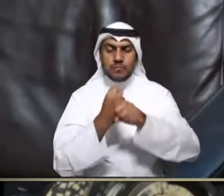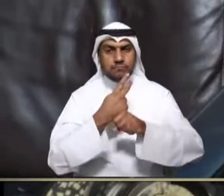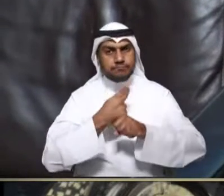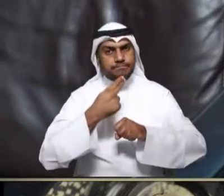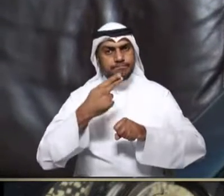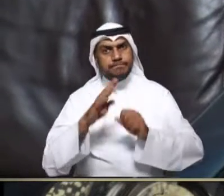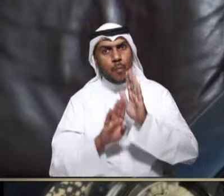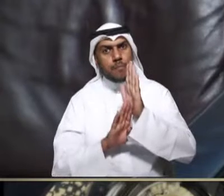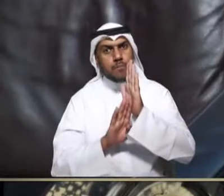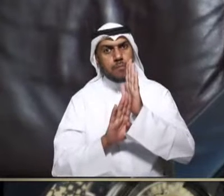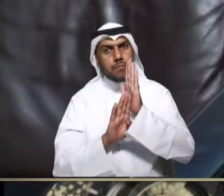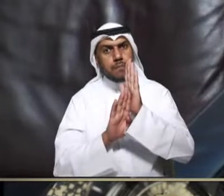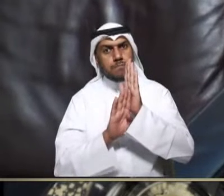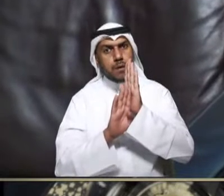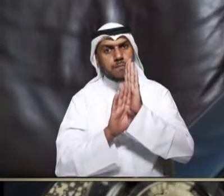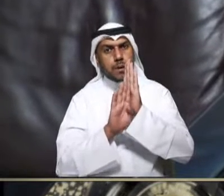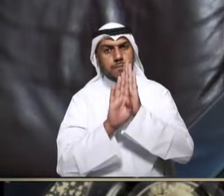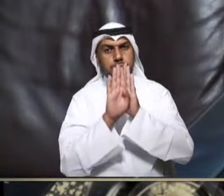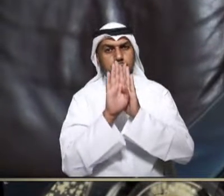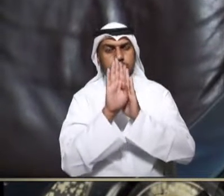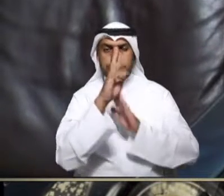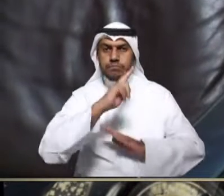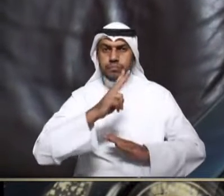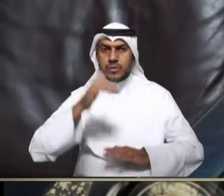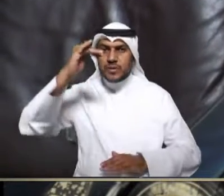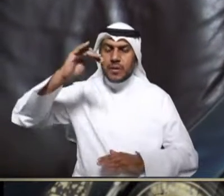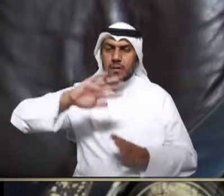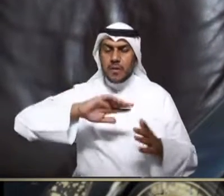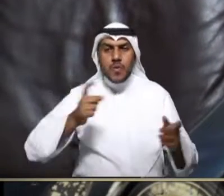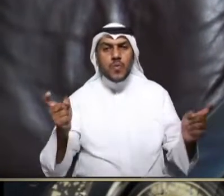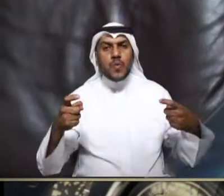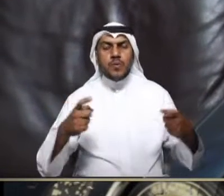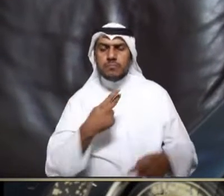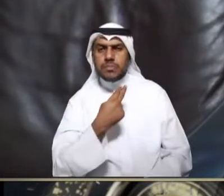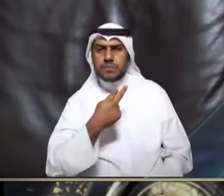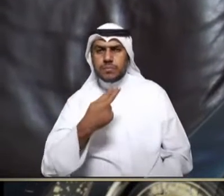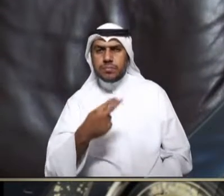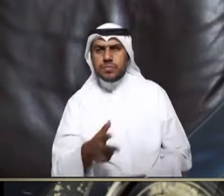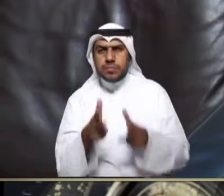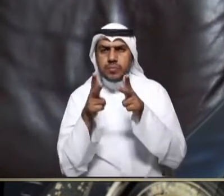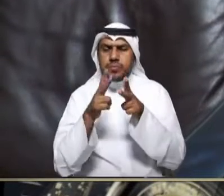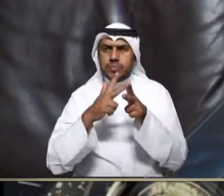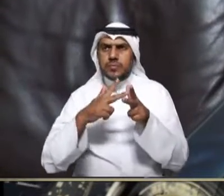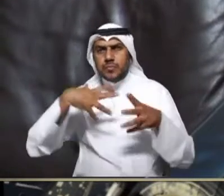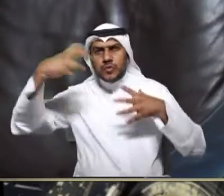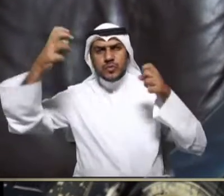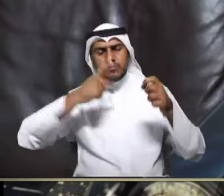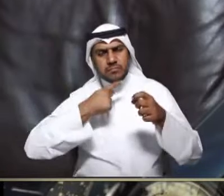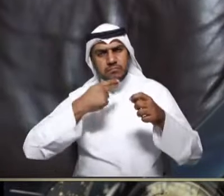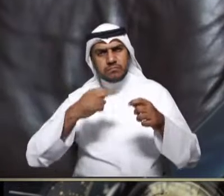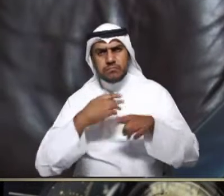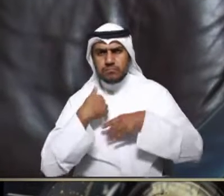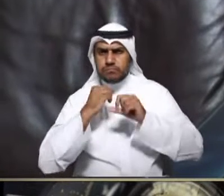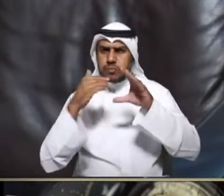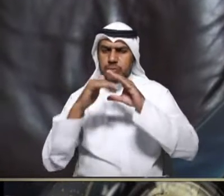والتكنولوجي، إضافة إلى تطور المحتوى والعلاقات الإعلامية المتميزة، وأيضا الرسالة الإعلامية التي يحرص